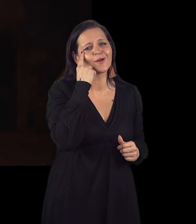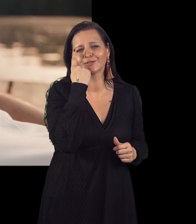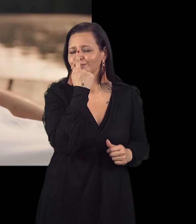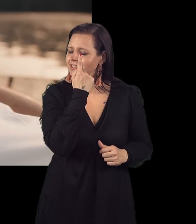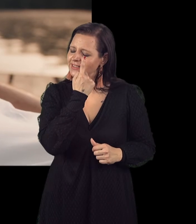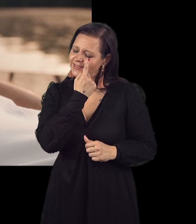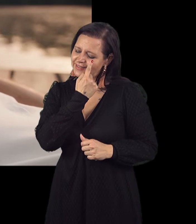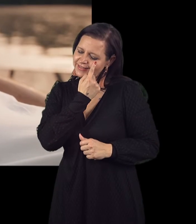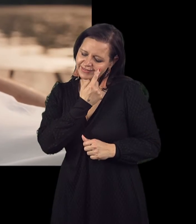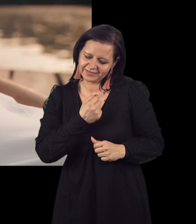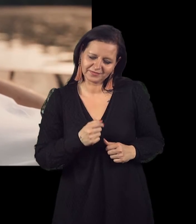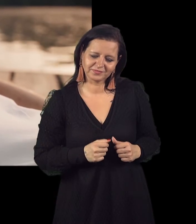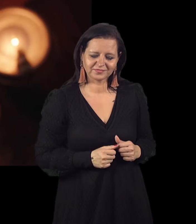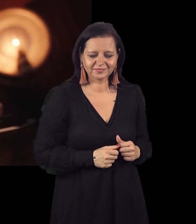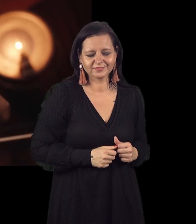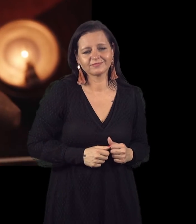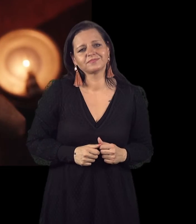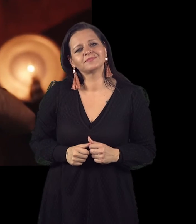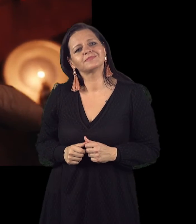Tople oči.